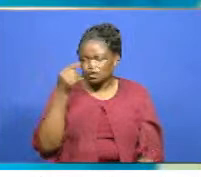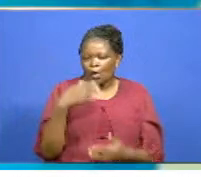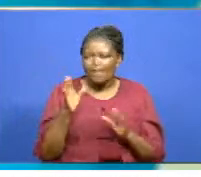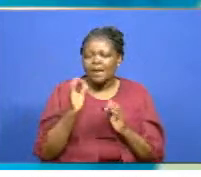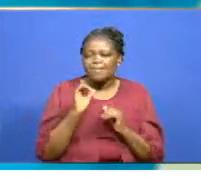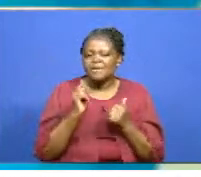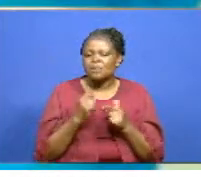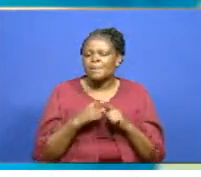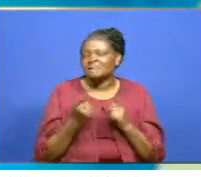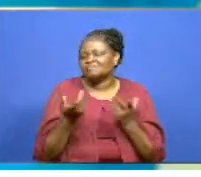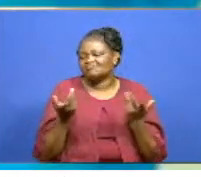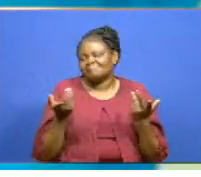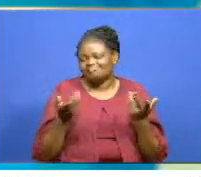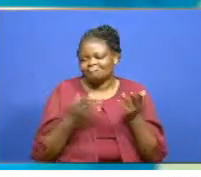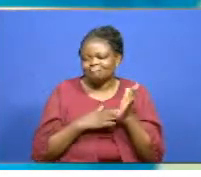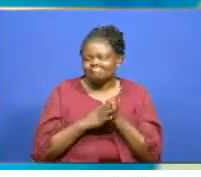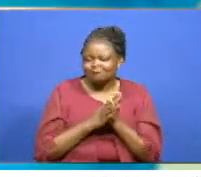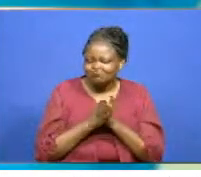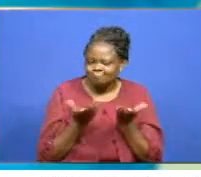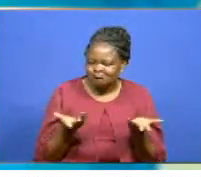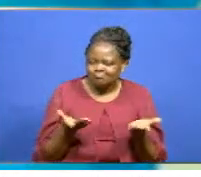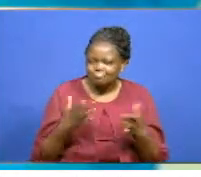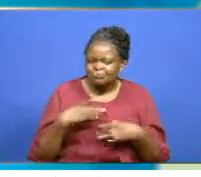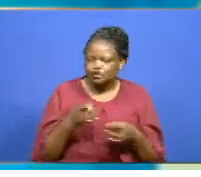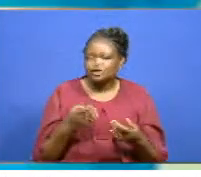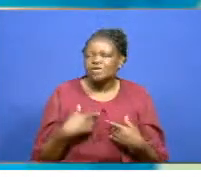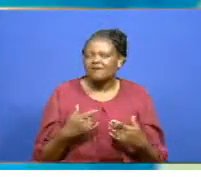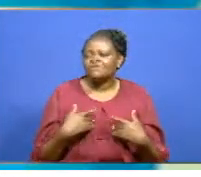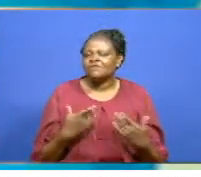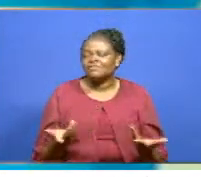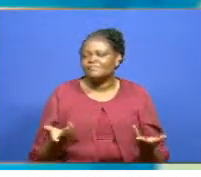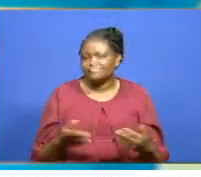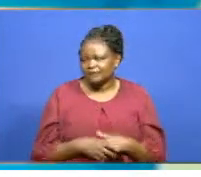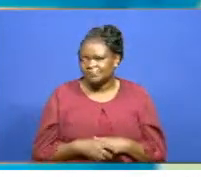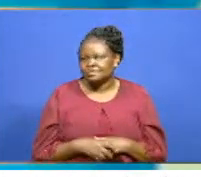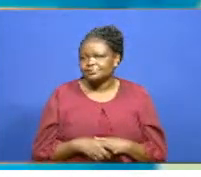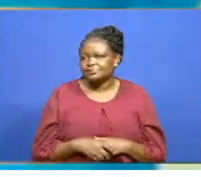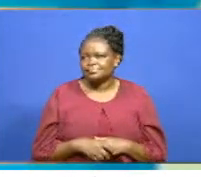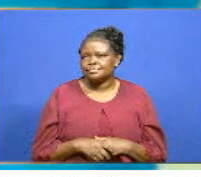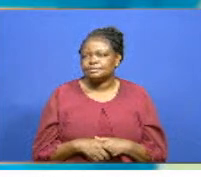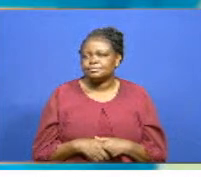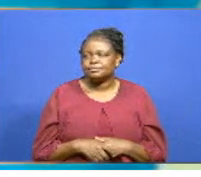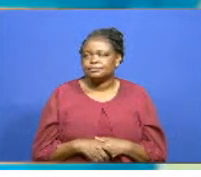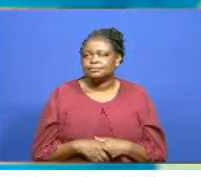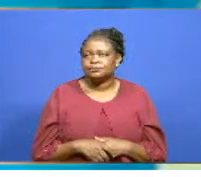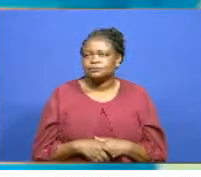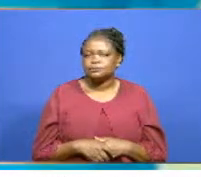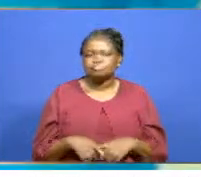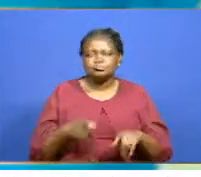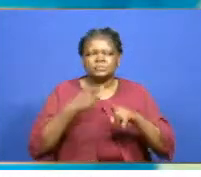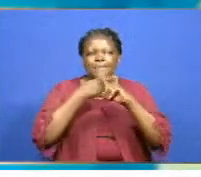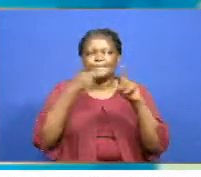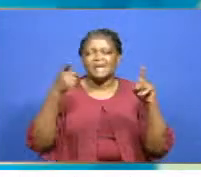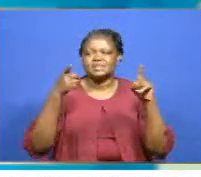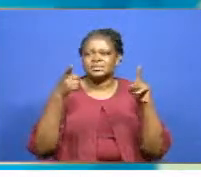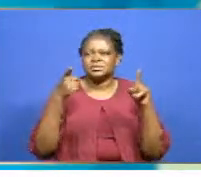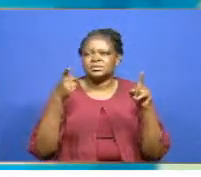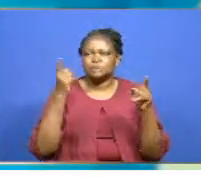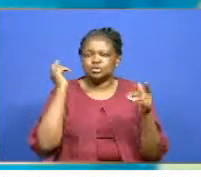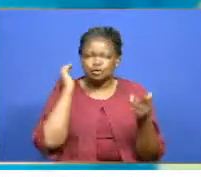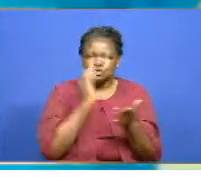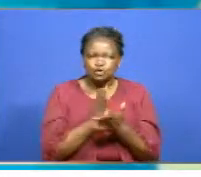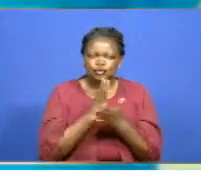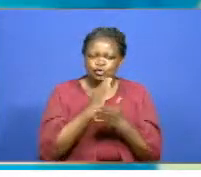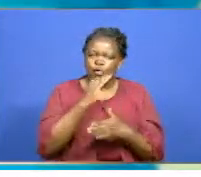lakini anakisiwa kuwa huwa pia akaweza kuweka nia yake ya kuwania kiti hiki. But then again, kwa sababu